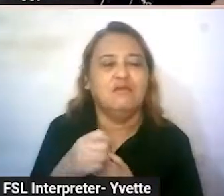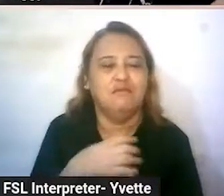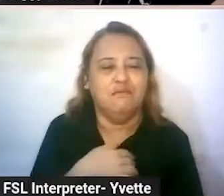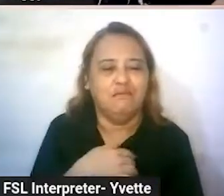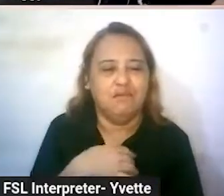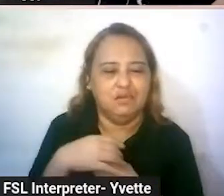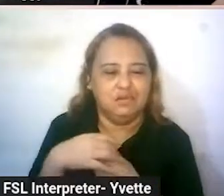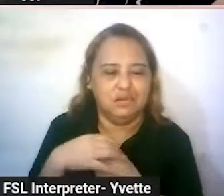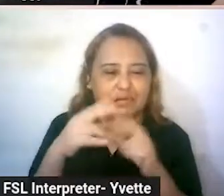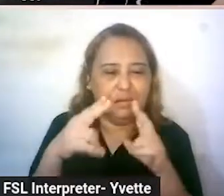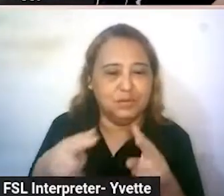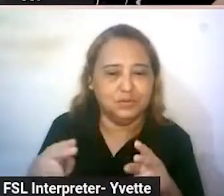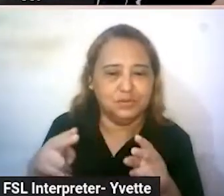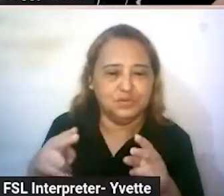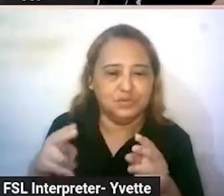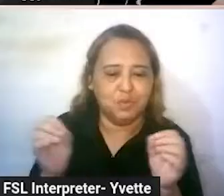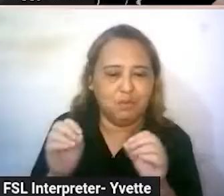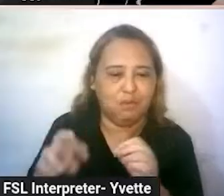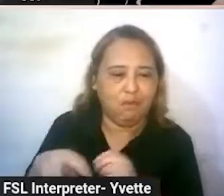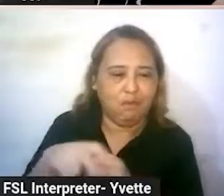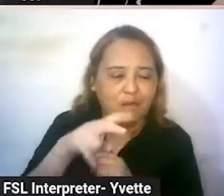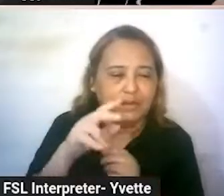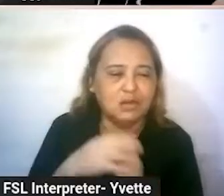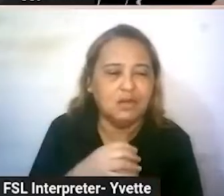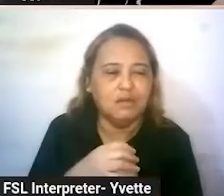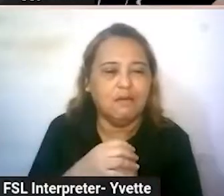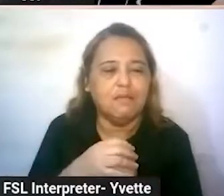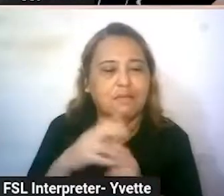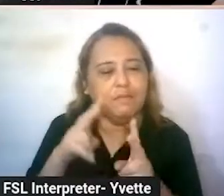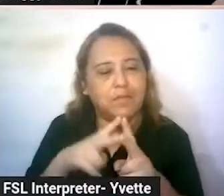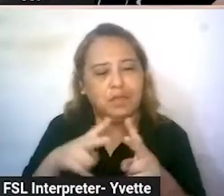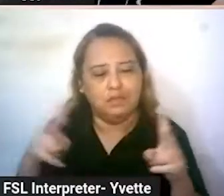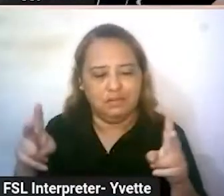tahanan walang hagdanan kasi is very active